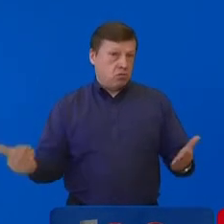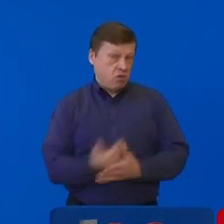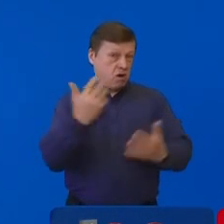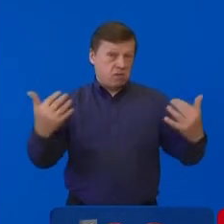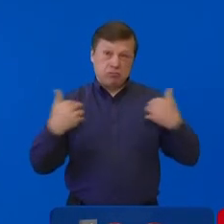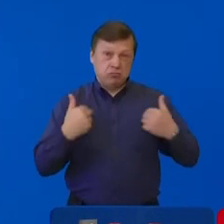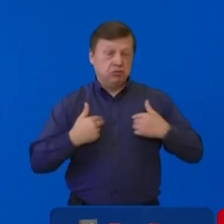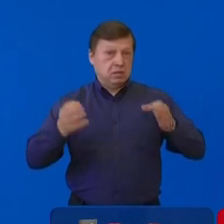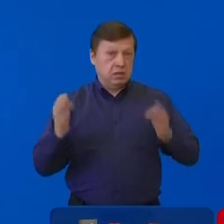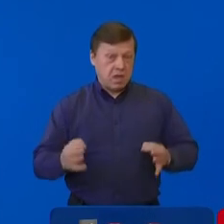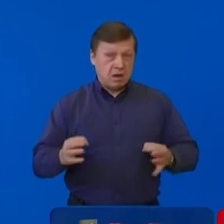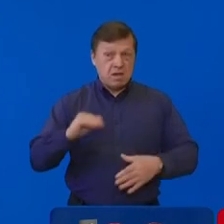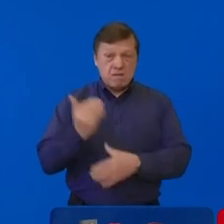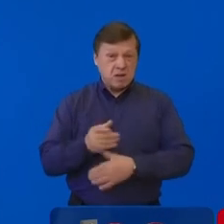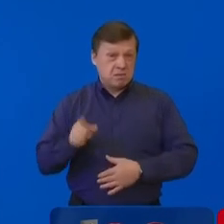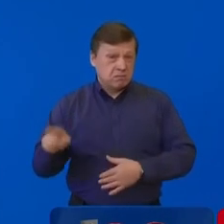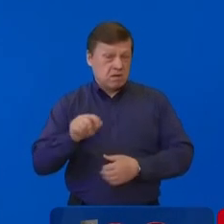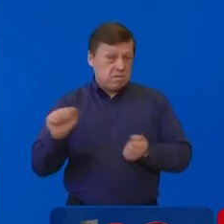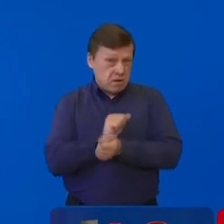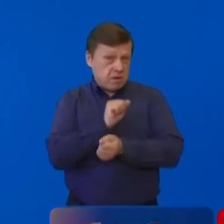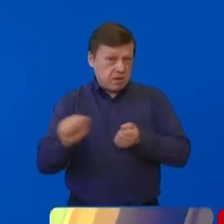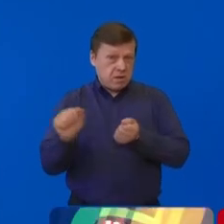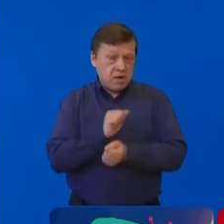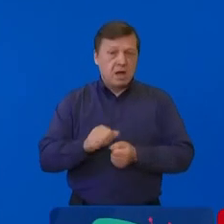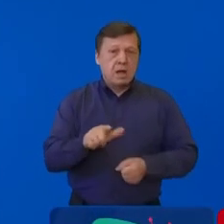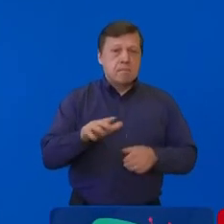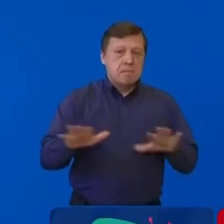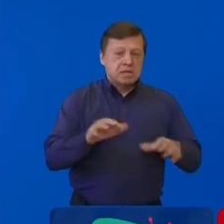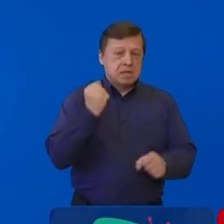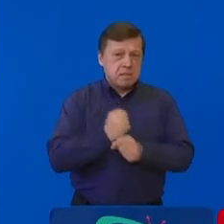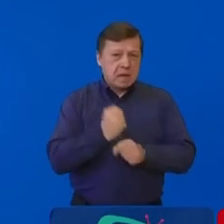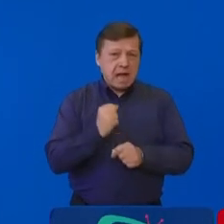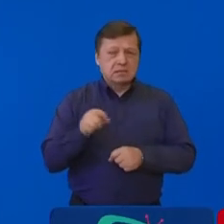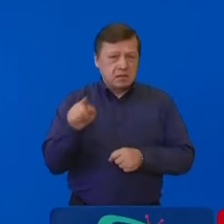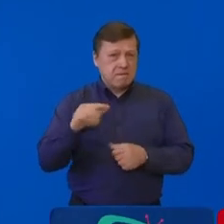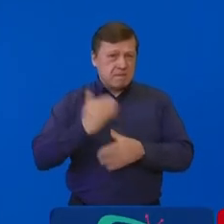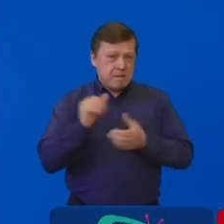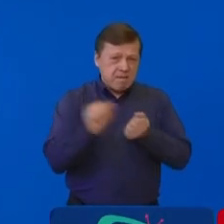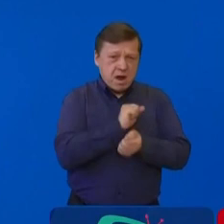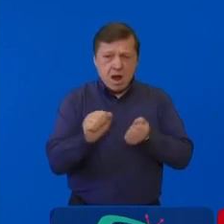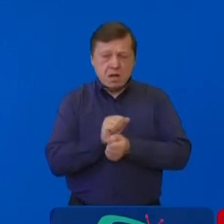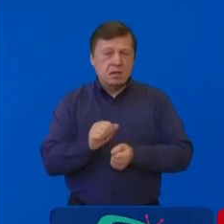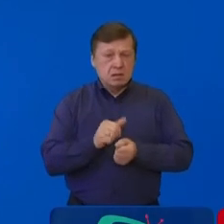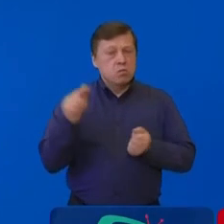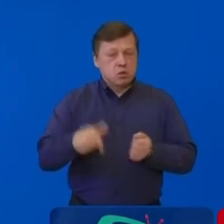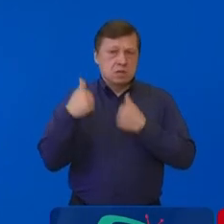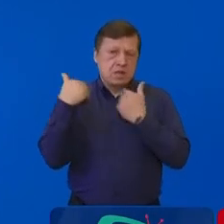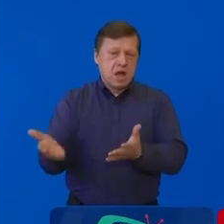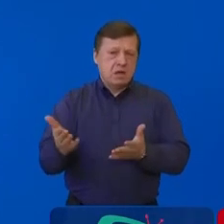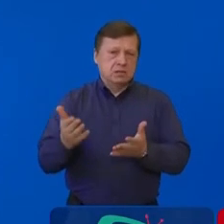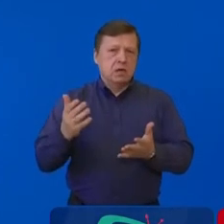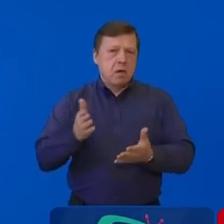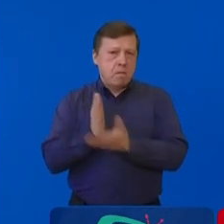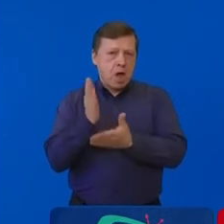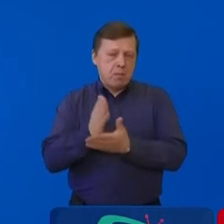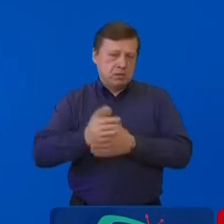jakiej firmy się znajdują i walczą o rynek, walczą o miejsca pracy, muszą korzystać, muszą móc skorzystać z pomocy państwa. I